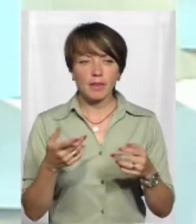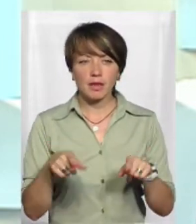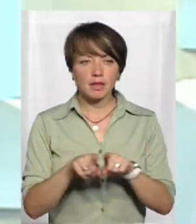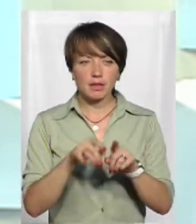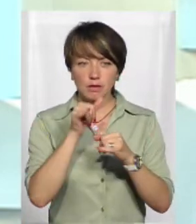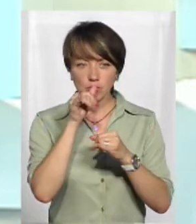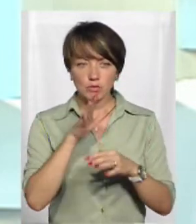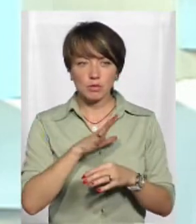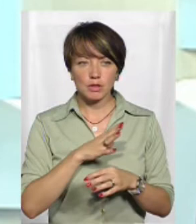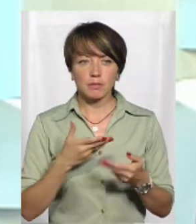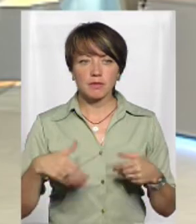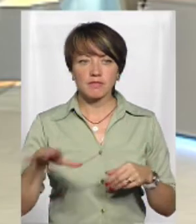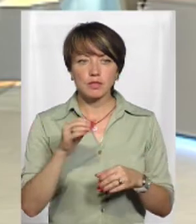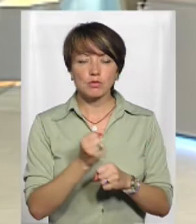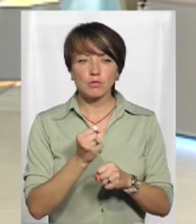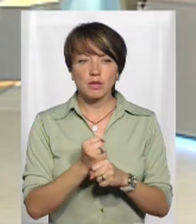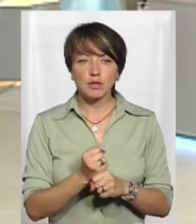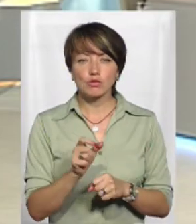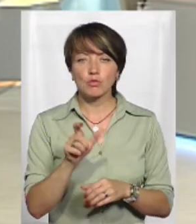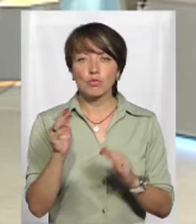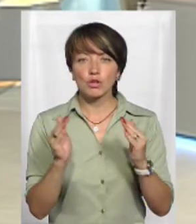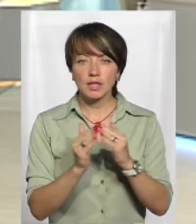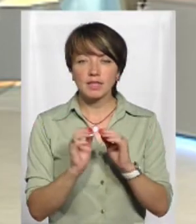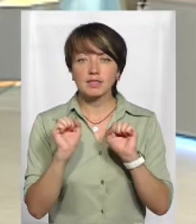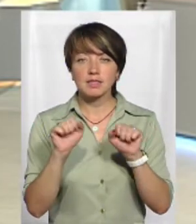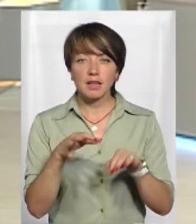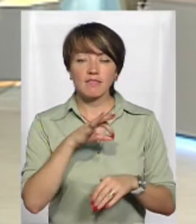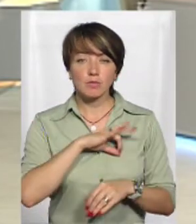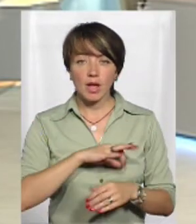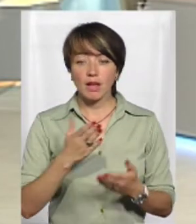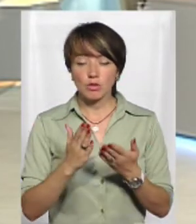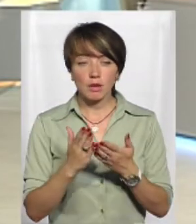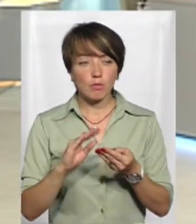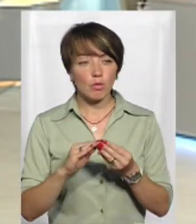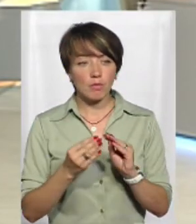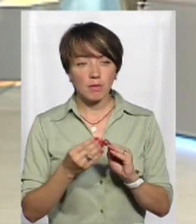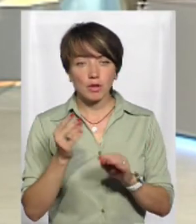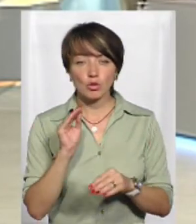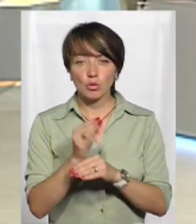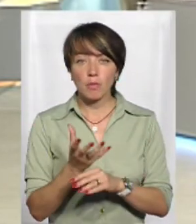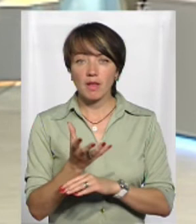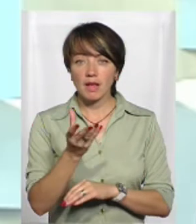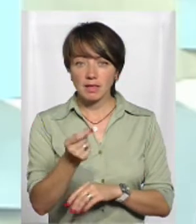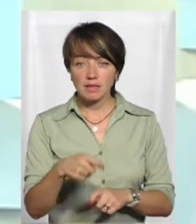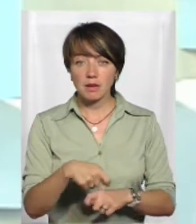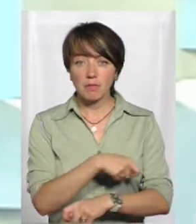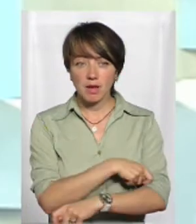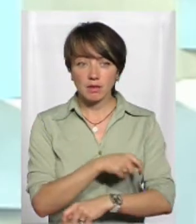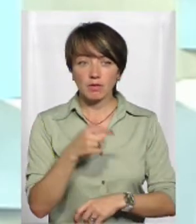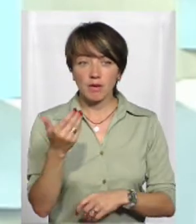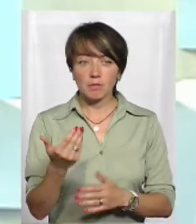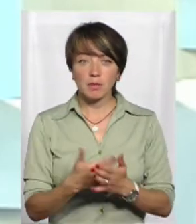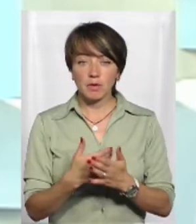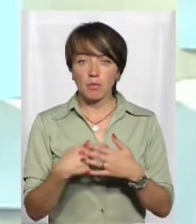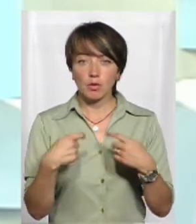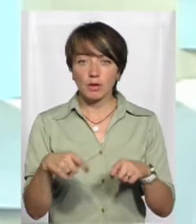не може бути. Ми все зробили для того, щоб будинок був зданий в експлуатацію. Якщо є там проблеми, вам кажуть, доплатіть за квадратні метри, тому що вам,